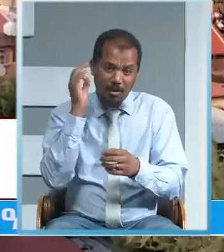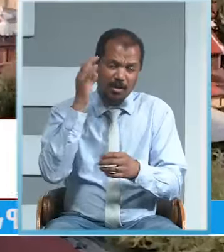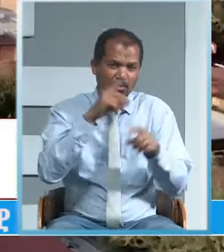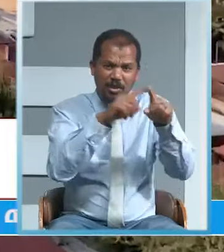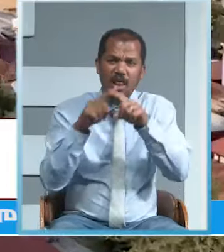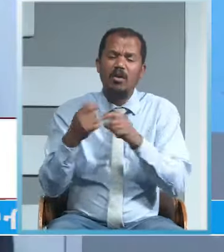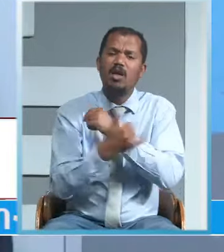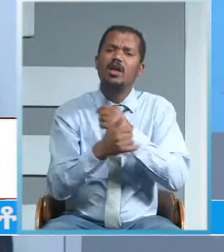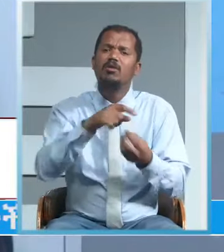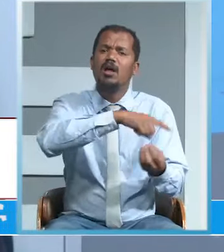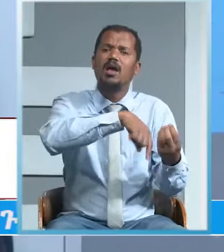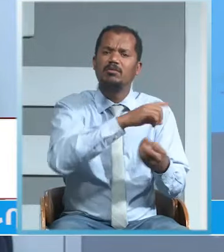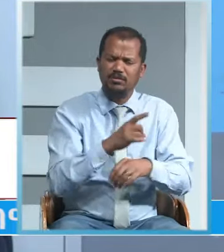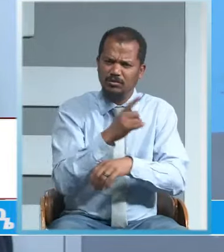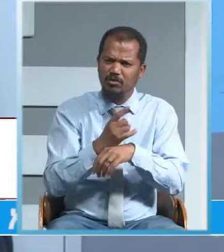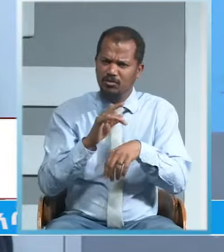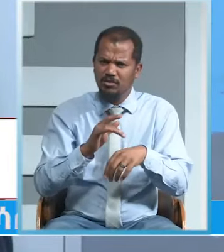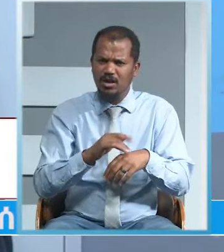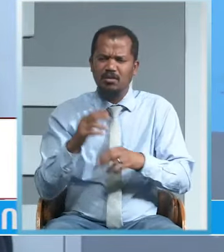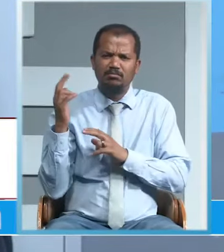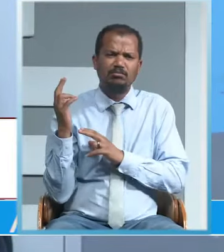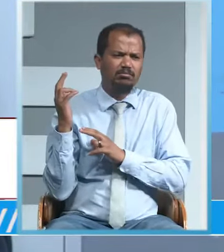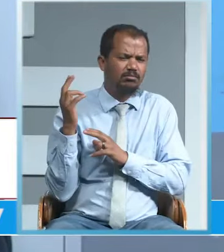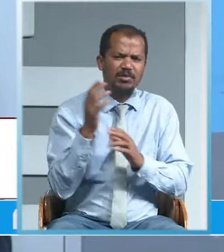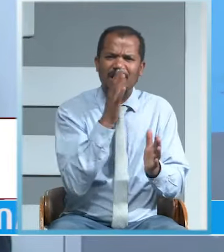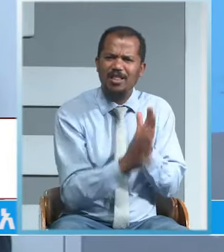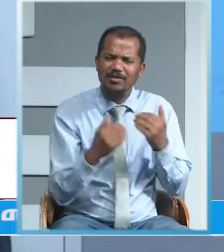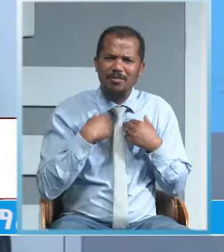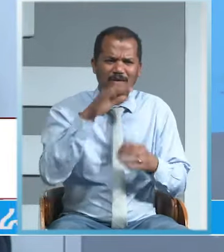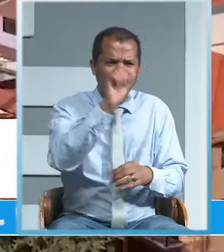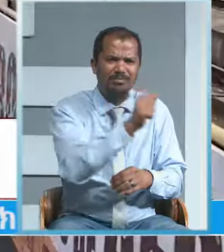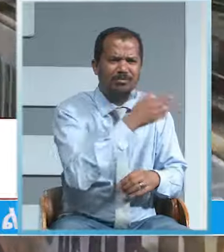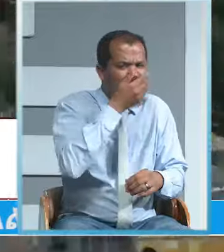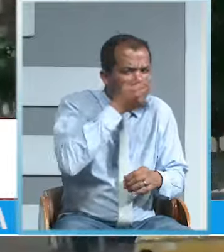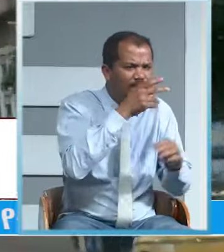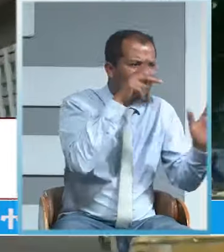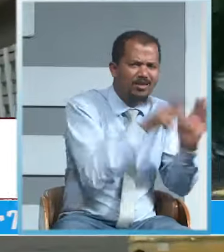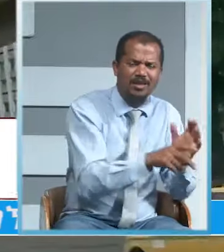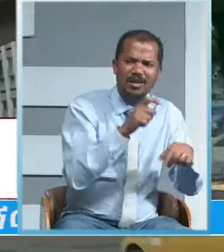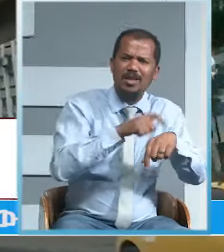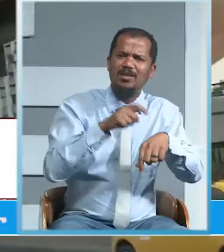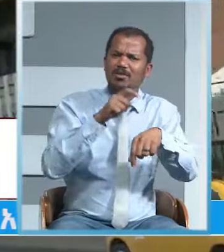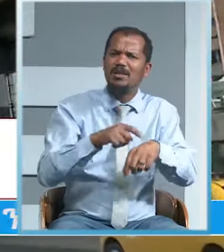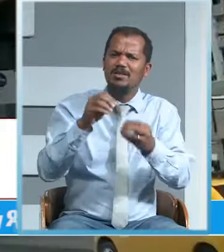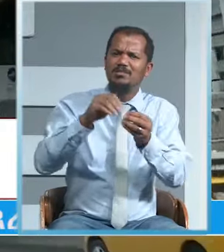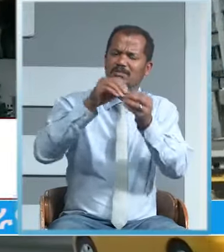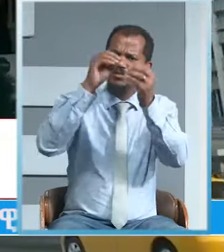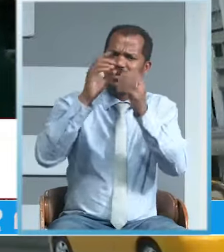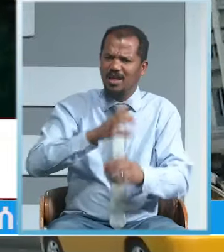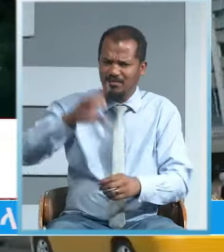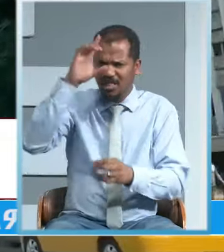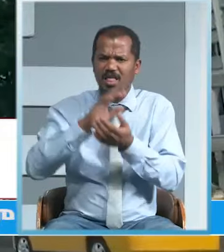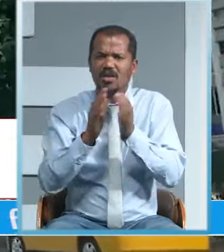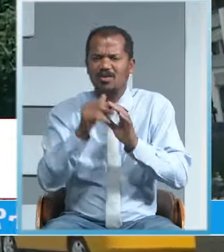በተለያዩ የአገሪቱ አካባቢዎች ዜጎች ላይ በታጠቁ ቡድኖች እየተፈጸመ ያለው እገታና ግድያ ከጊዜ ወደ ጊዜ እየጨመረ መጣና ከፍተኛ